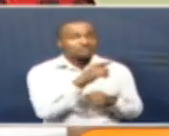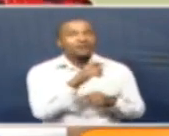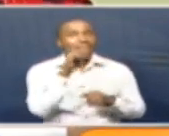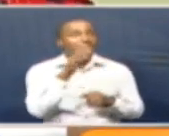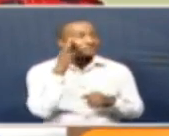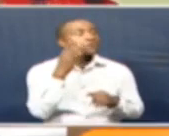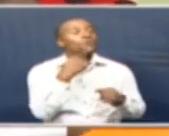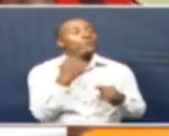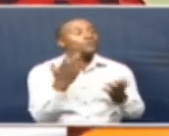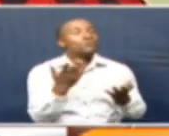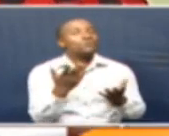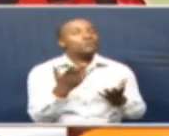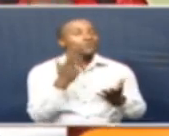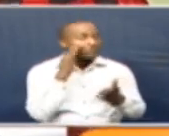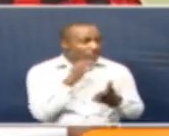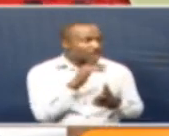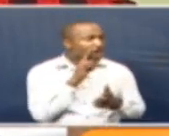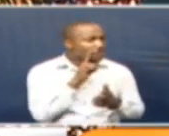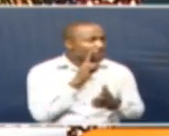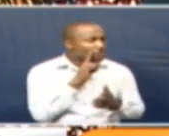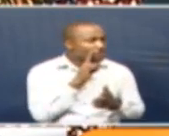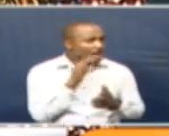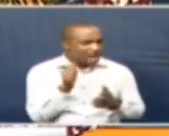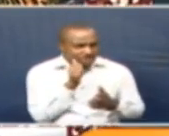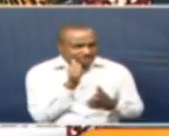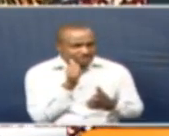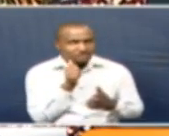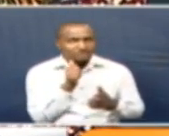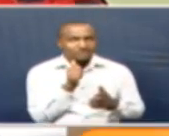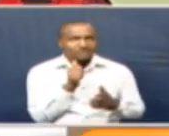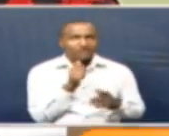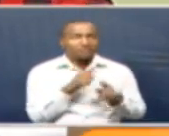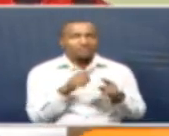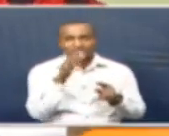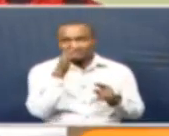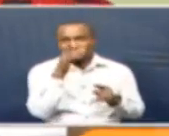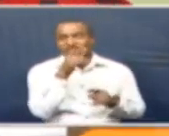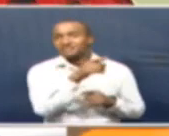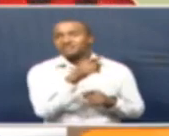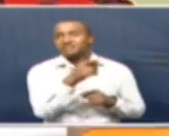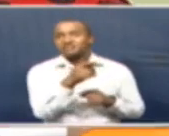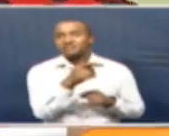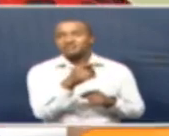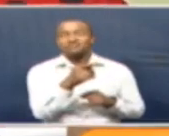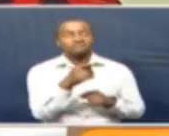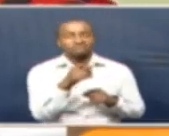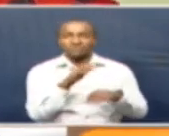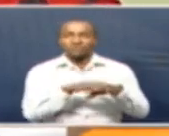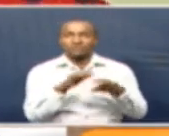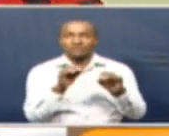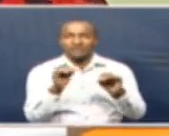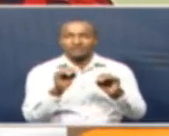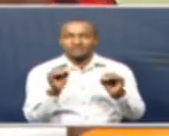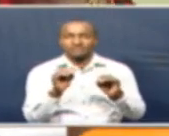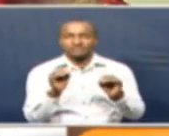kule nyumbani, au huyu ndio shangazi yako, jua kweli. Lakini huu uko wa lockbook, wewe waambie watu sijui ni nani, huyu nani haifai. Na kule